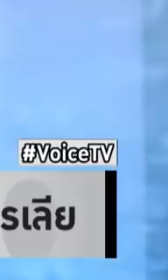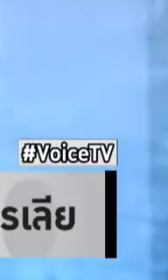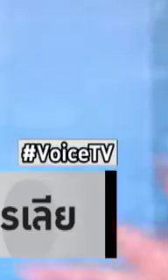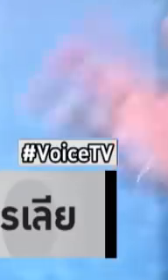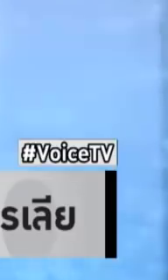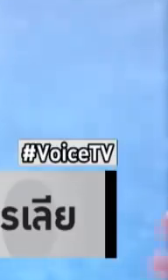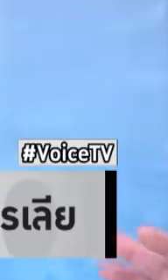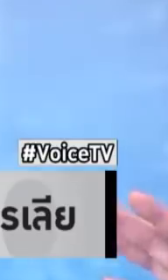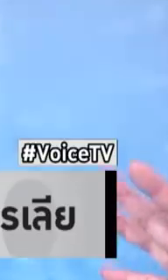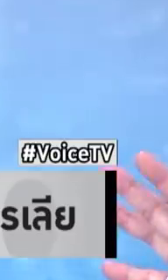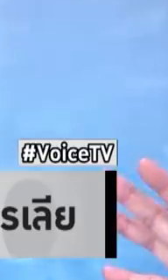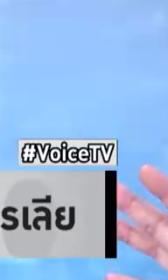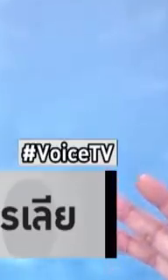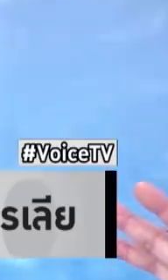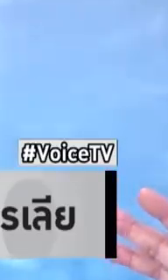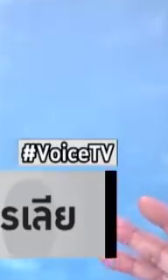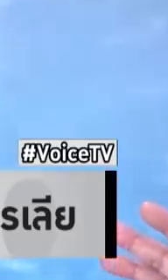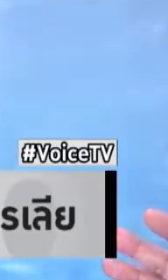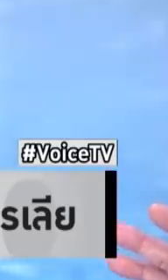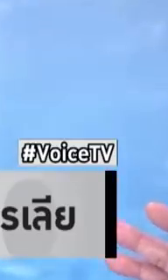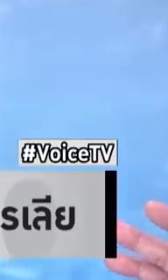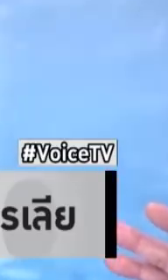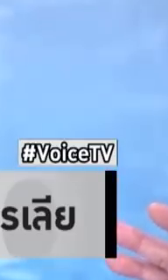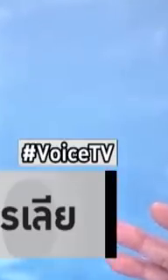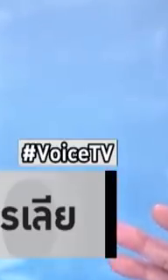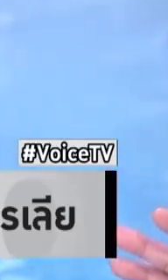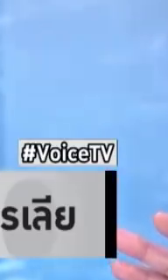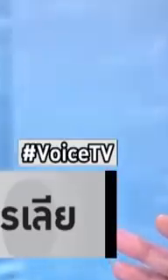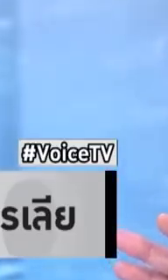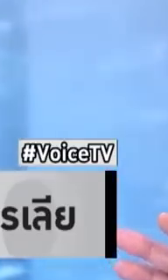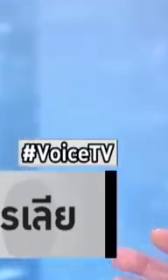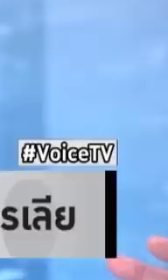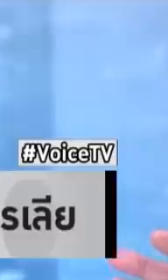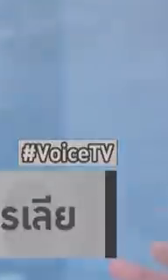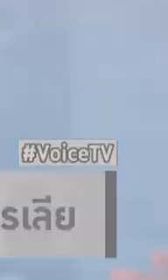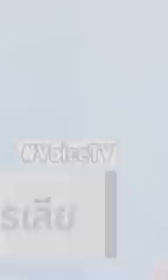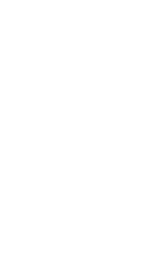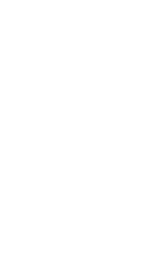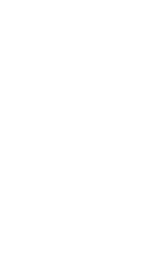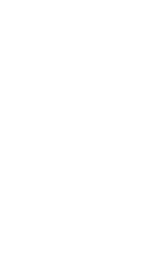ให้ประชาชน จบเรื่องนี้ก็จบ ใช่ไหมฮะจบว่าแล้วมันก็จะชี้ชัดว่าคุณพูดจริงไม่จริง